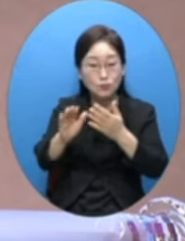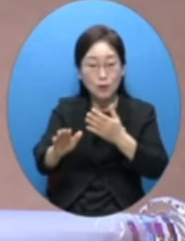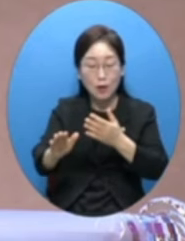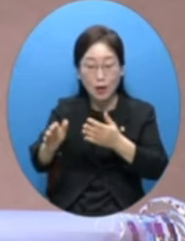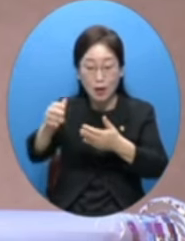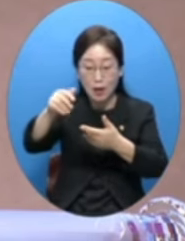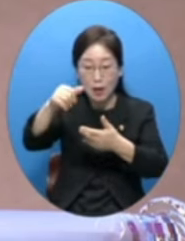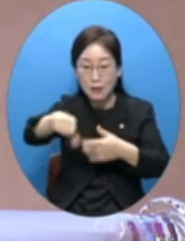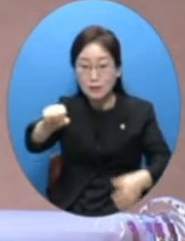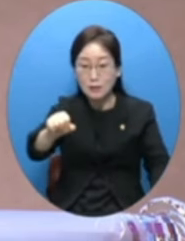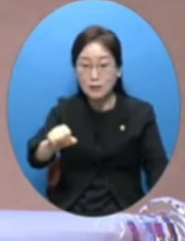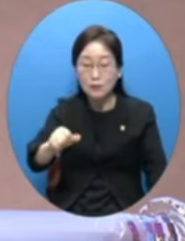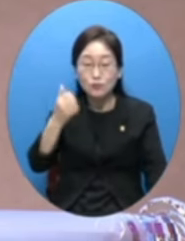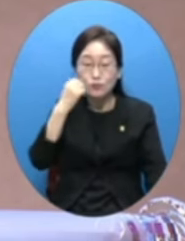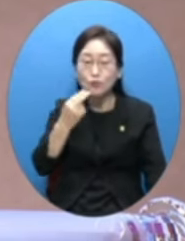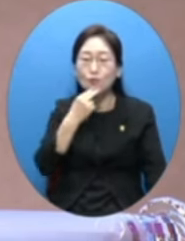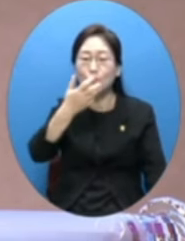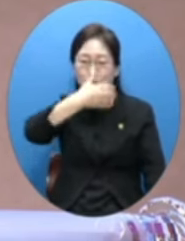요셉의 초청으로